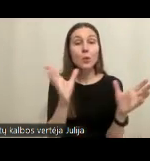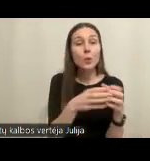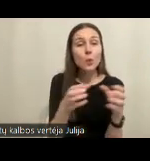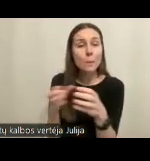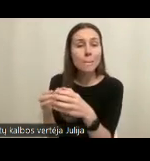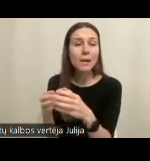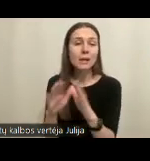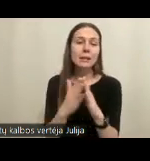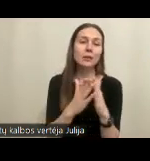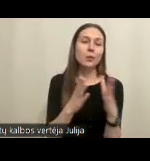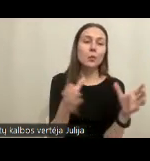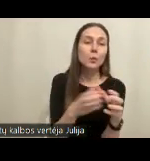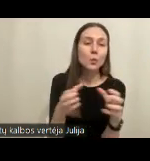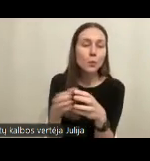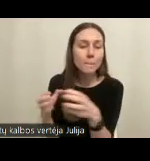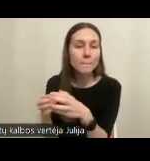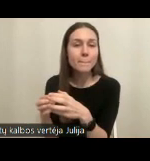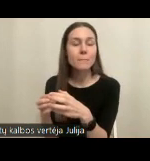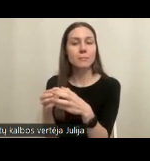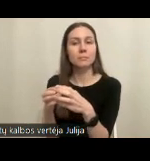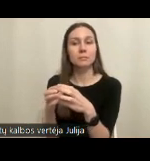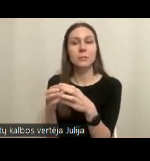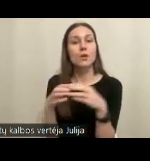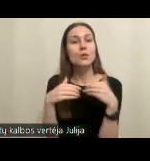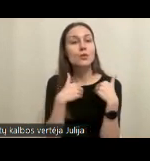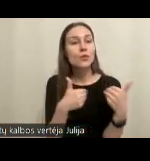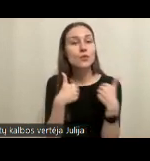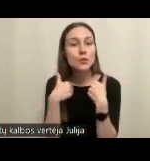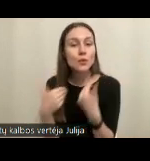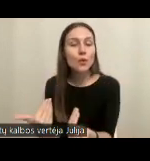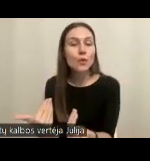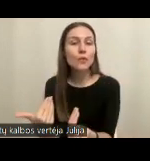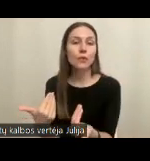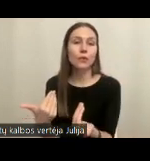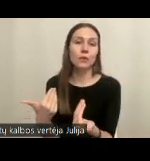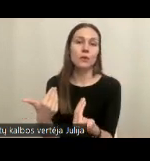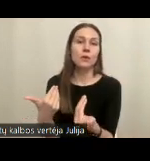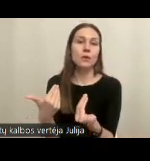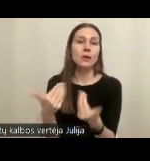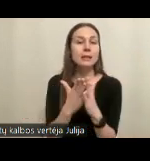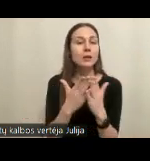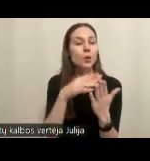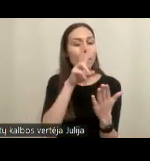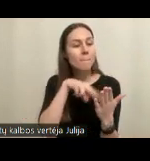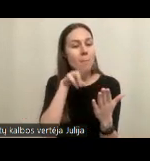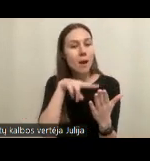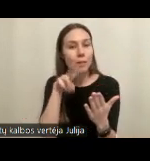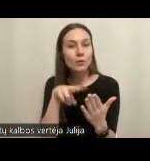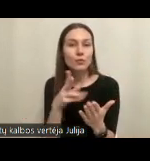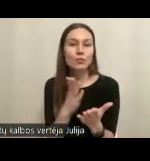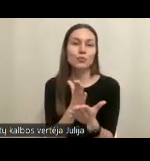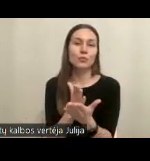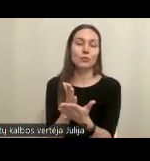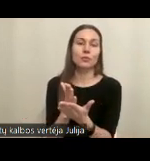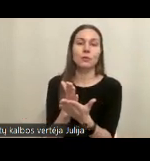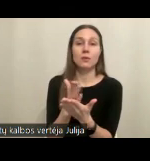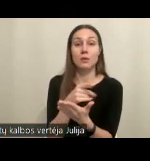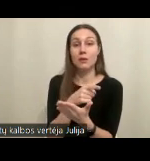knygų grupės, tiekiamos rekomendacijos, vykdomos knygų peržiūros, ir tai gali